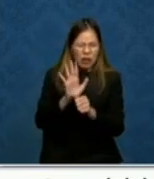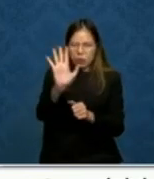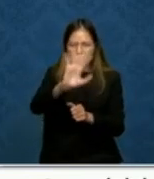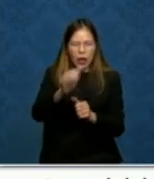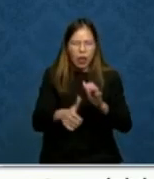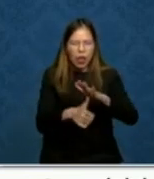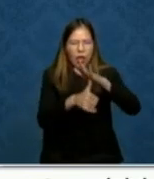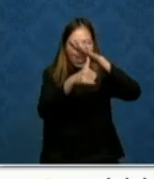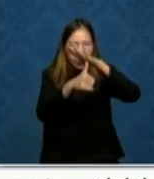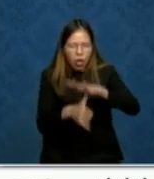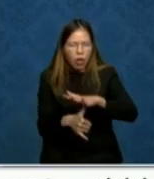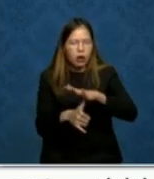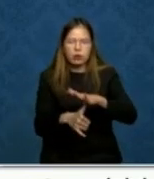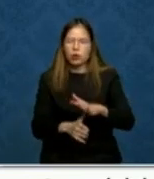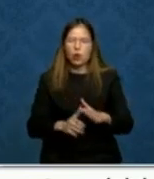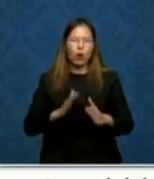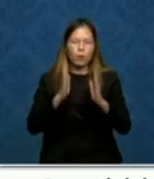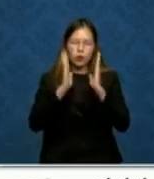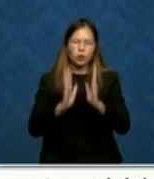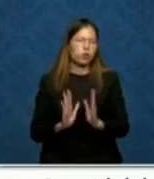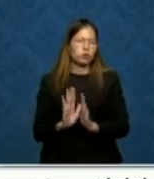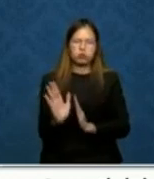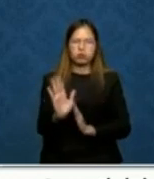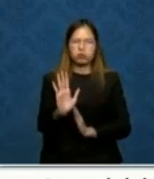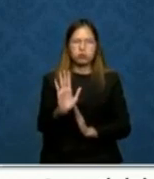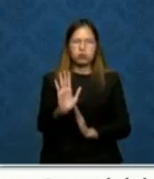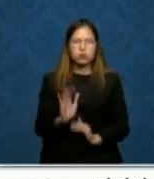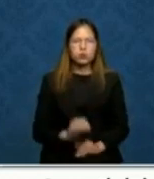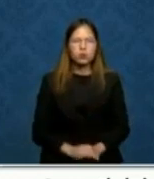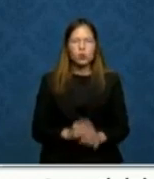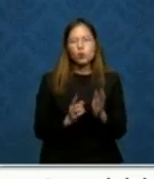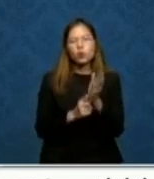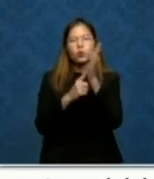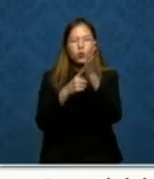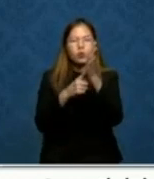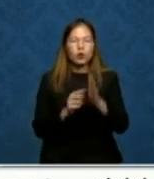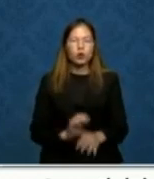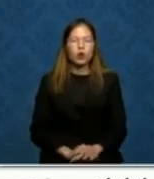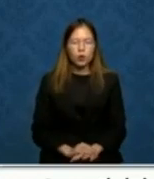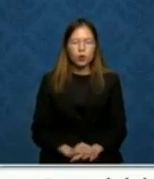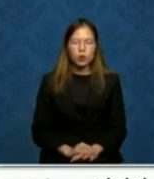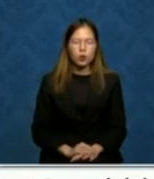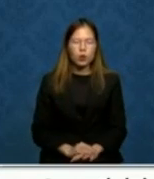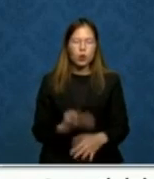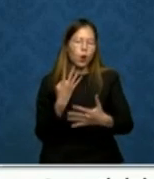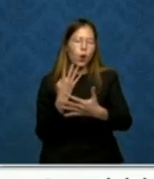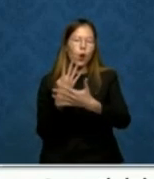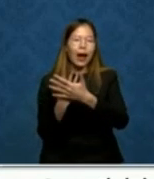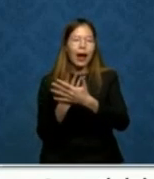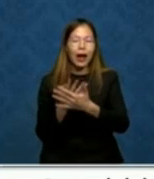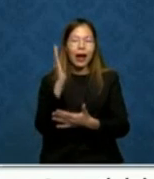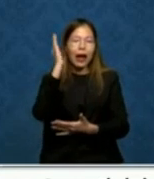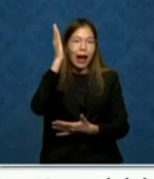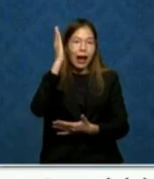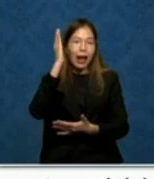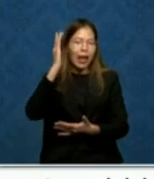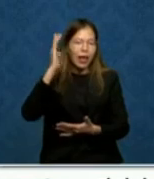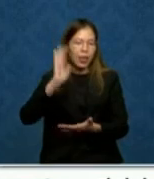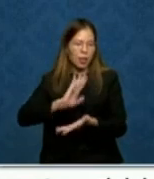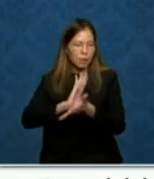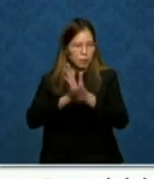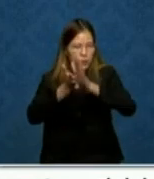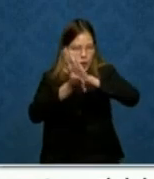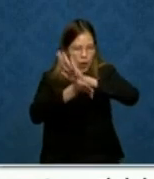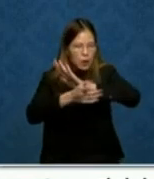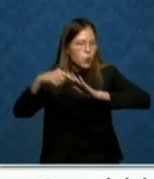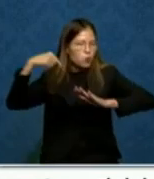ดิ์ศรีความเป็นคนผมยกตัวอย่างแบบนี้ท่านประธานผู้ต้องขังชายที่ศัลยกรรมแปลงเพศอย่างสมบูรณ์แล้วนี่นะ